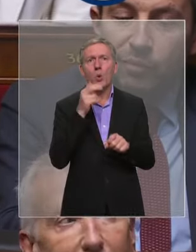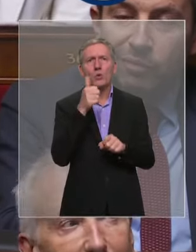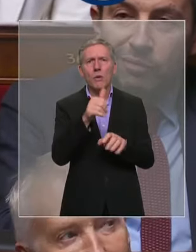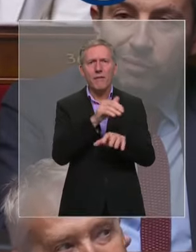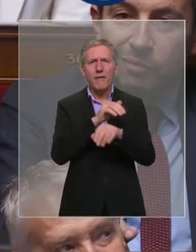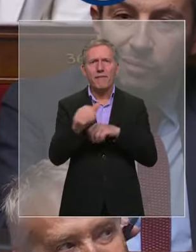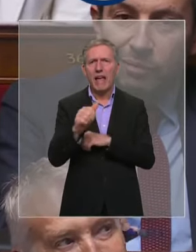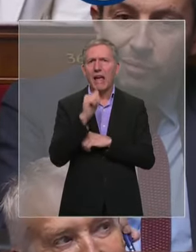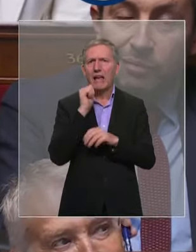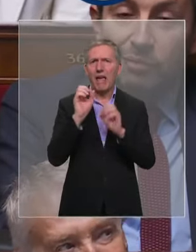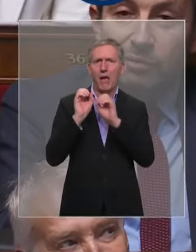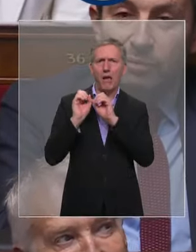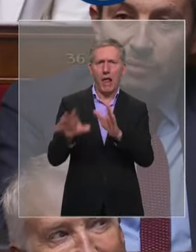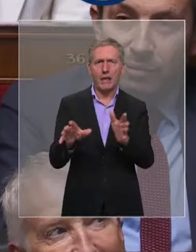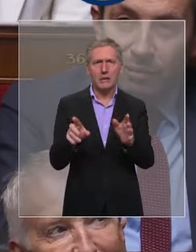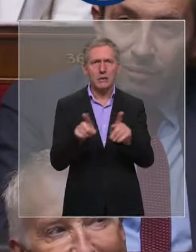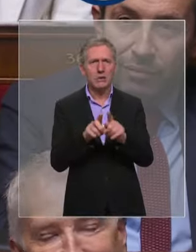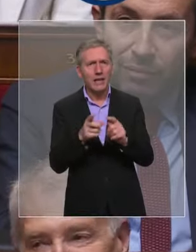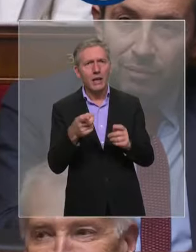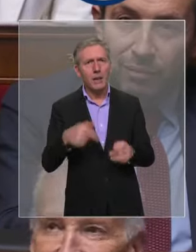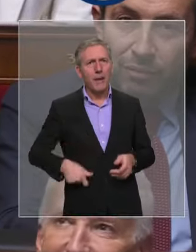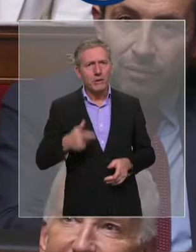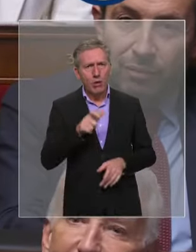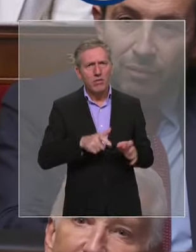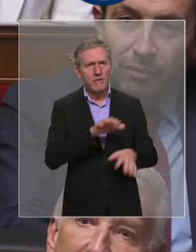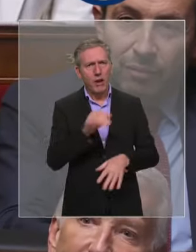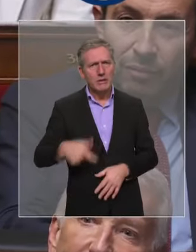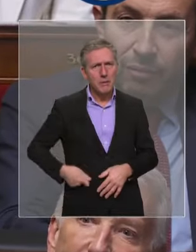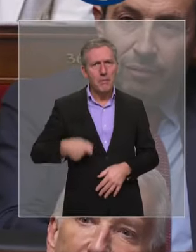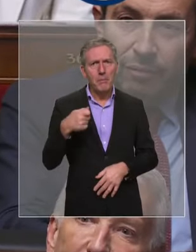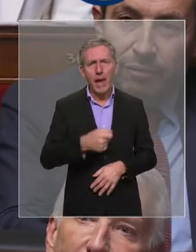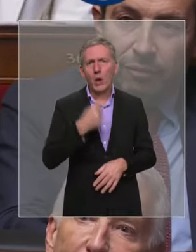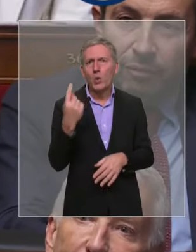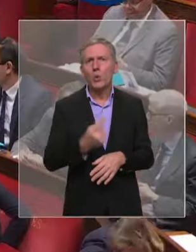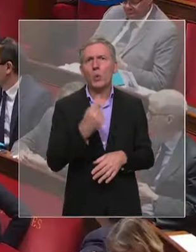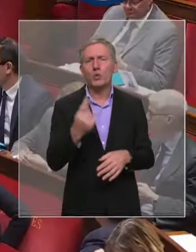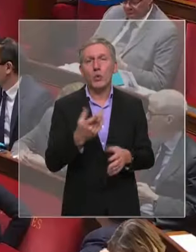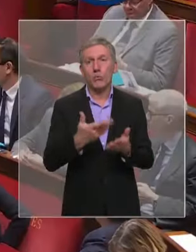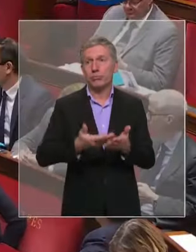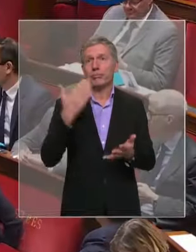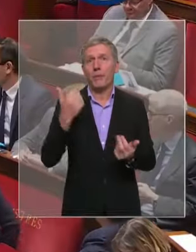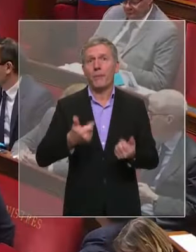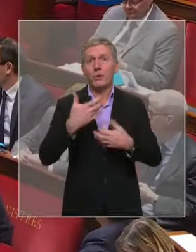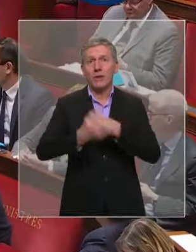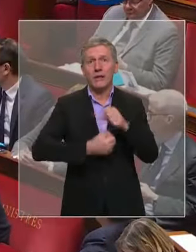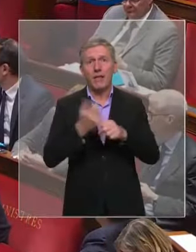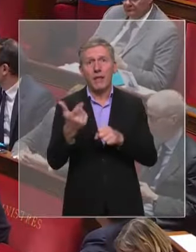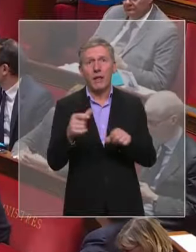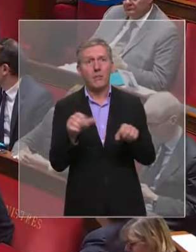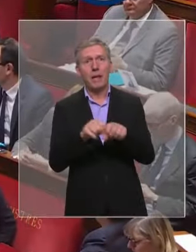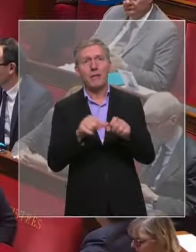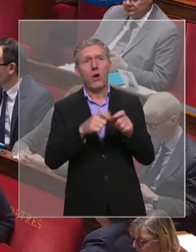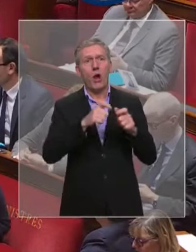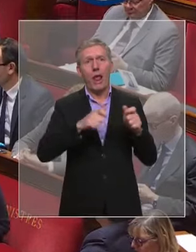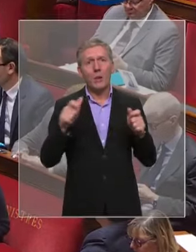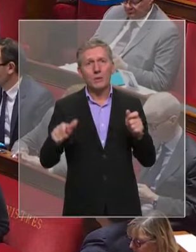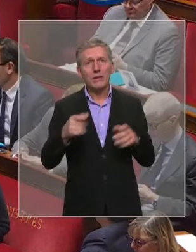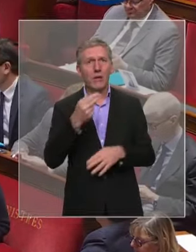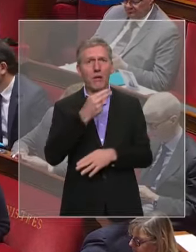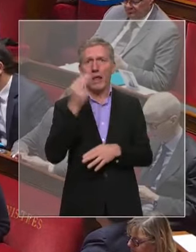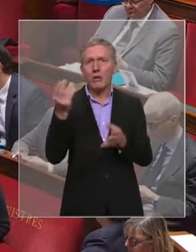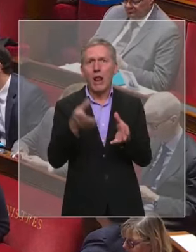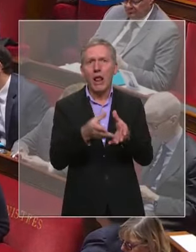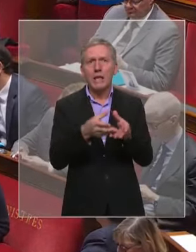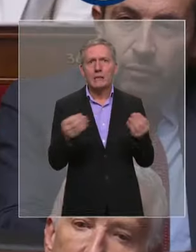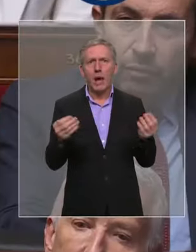faites rien, sinon encore faire payer les Français. La réalité est simple. Depuis des années, vous laissez notre industrie pétrolière nationale disparaître.